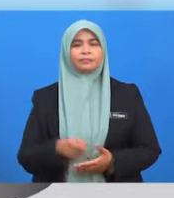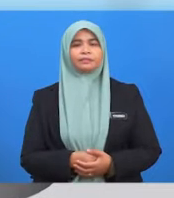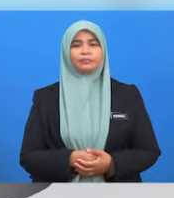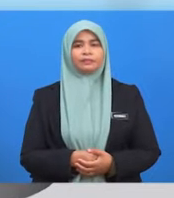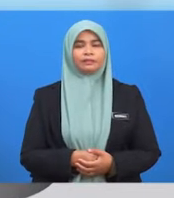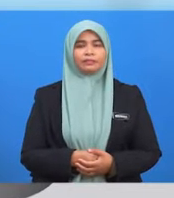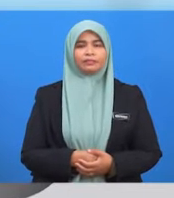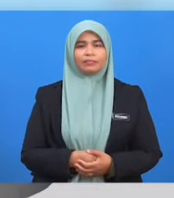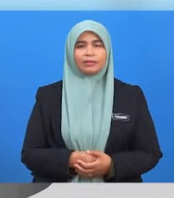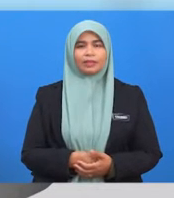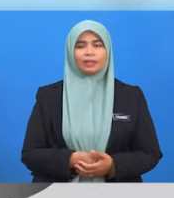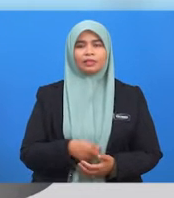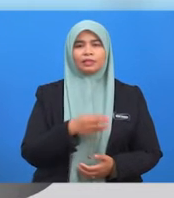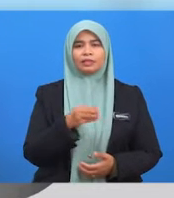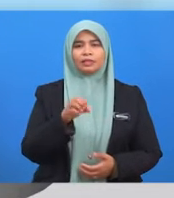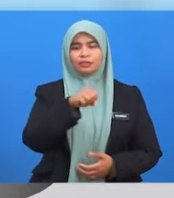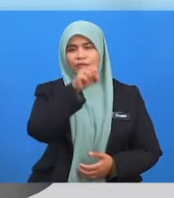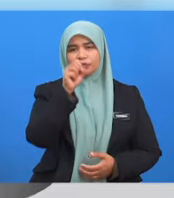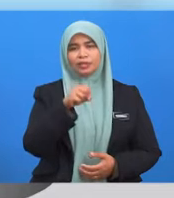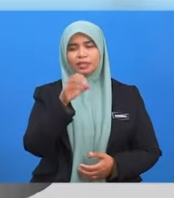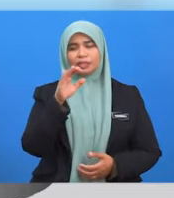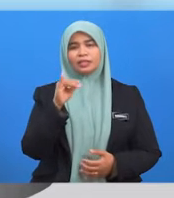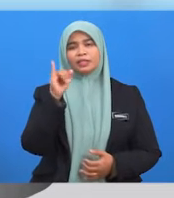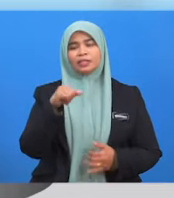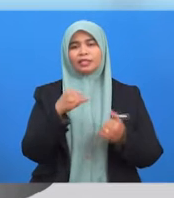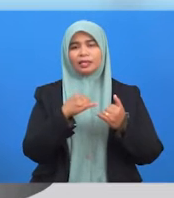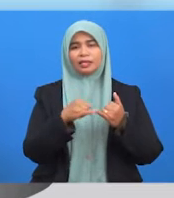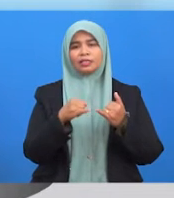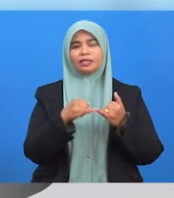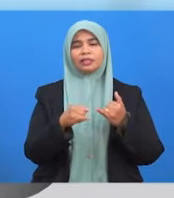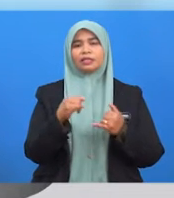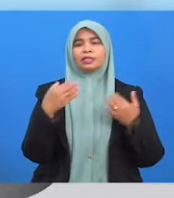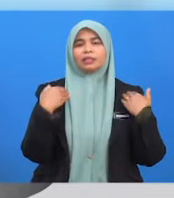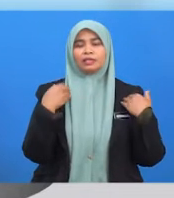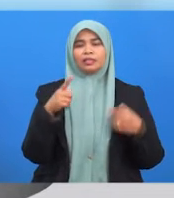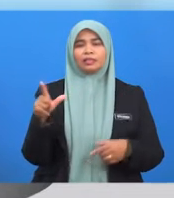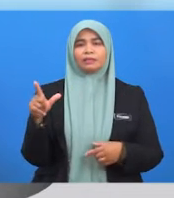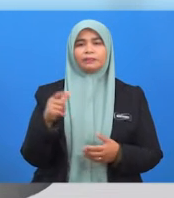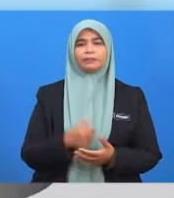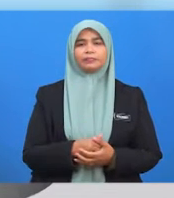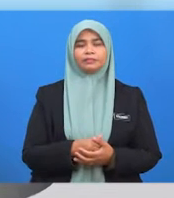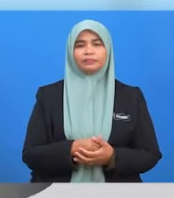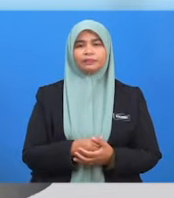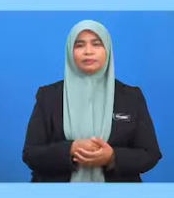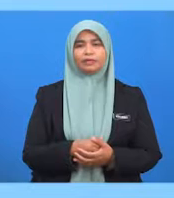pendengaran. Dan soalan dari cikgu yang terakhir adalah